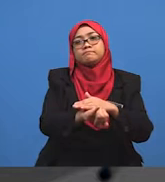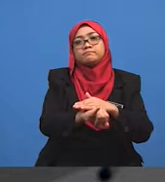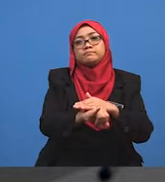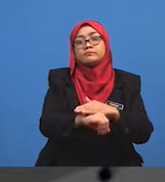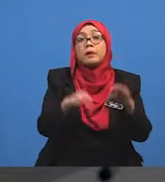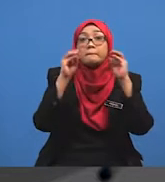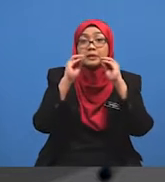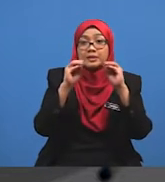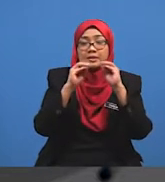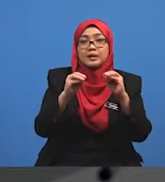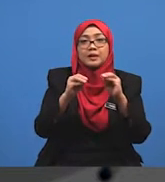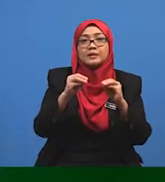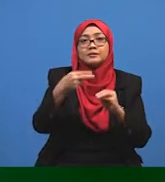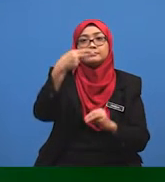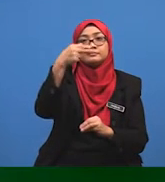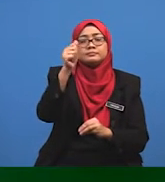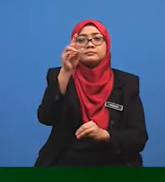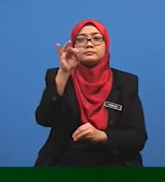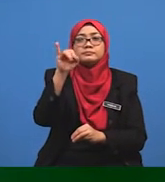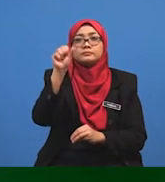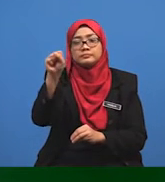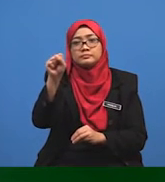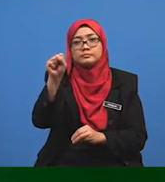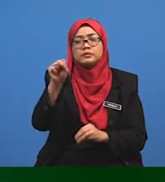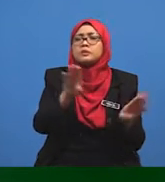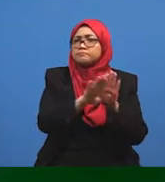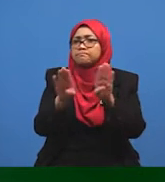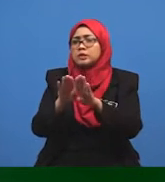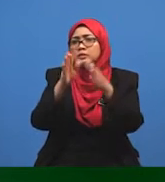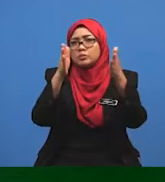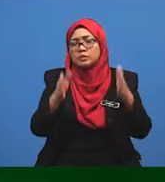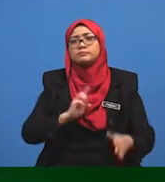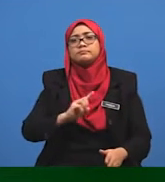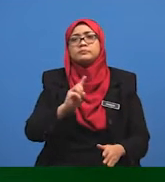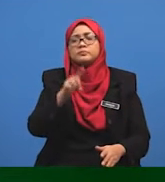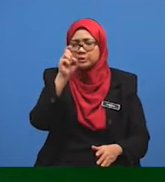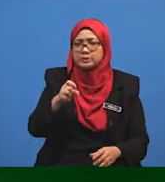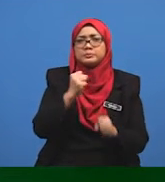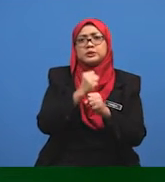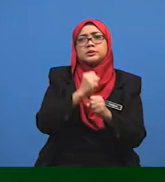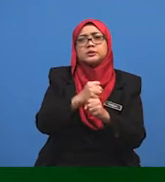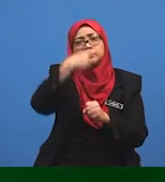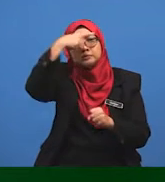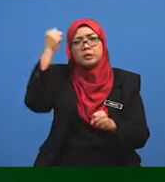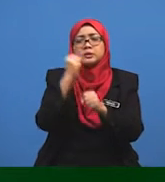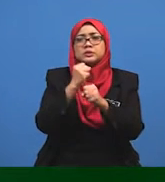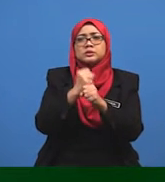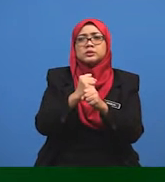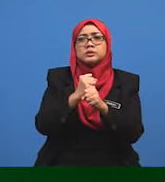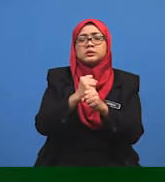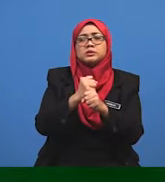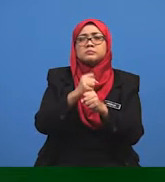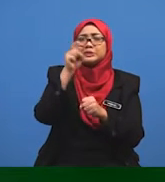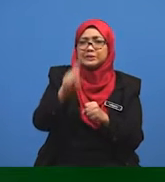hadis. Yang pertama, sebagai seorang Muslim, kita hendaklah bekerja kerana bekerja merupakan